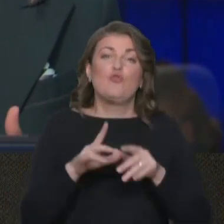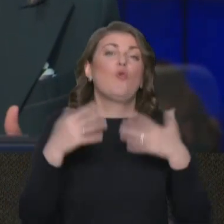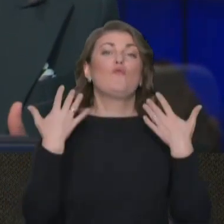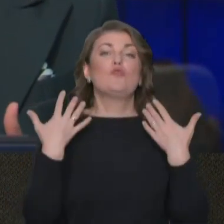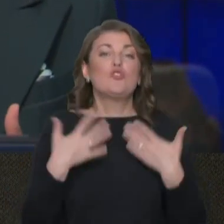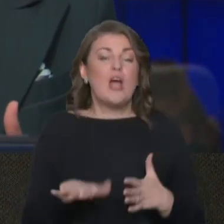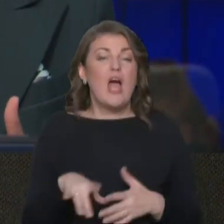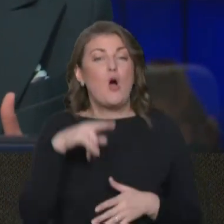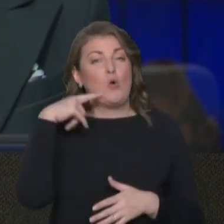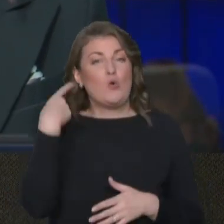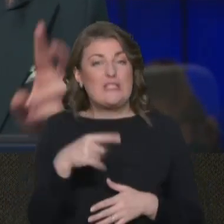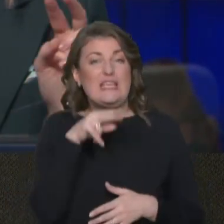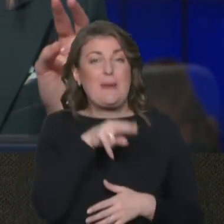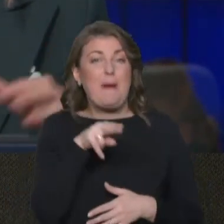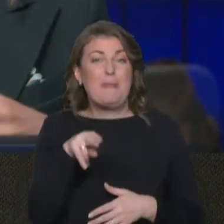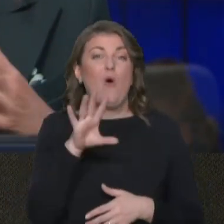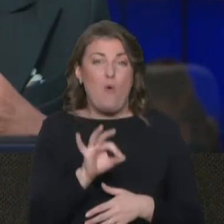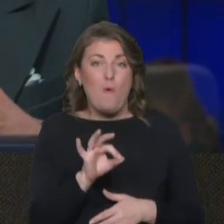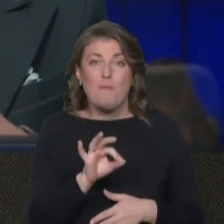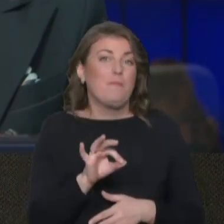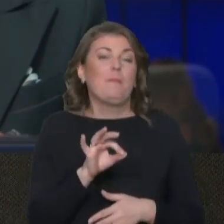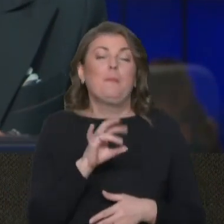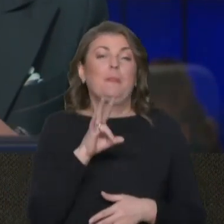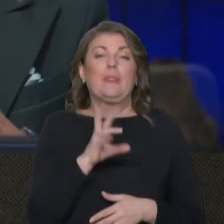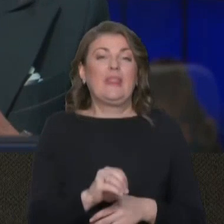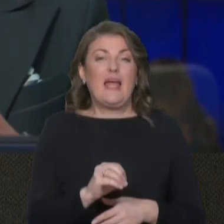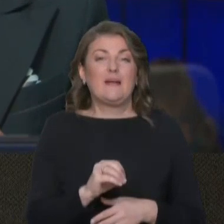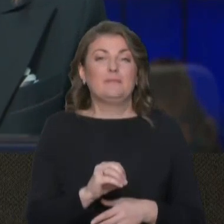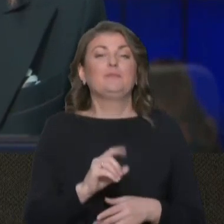вже російське ППО, так мовити,